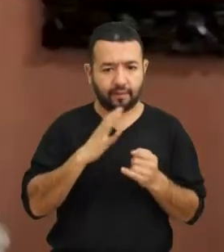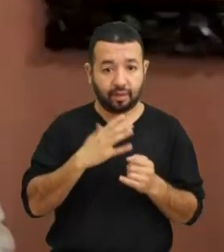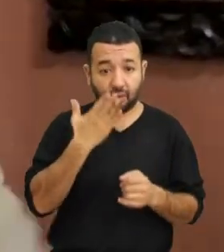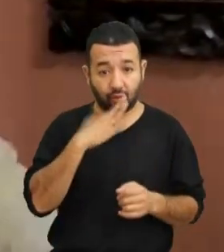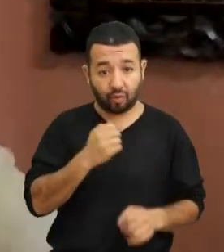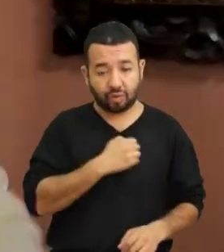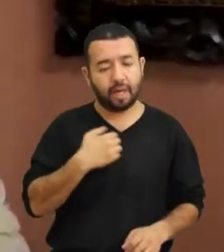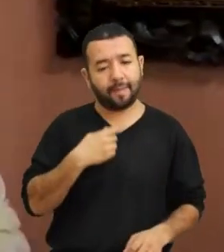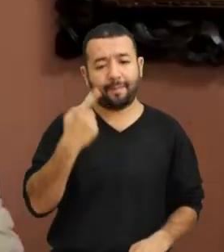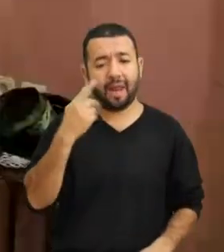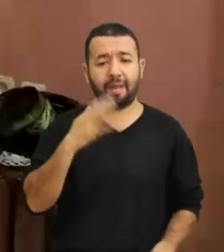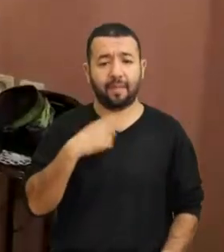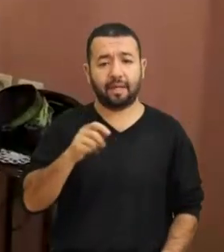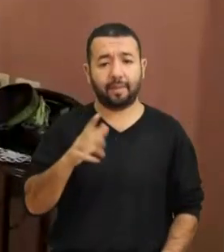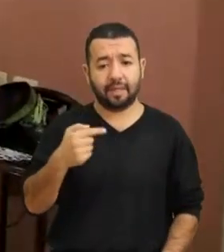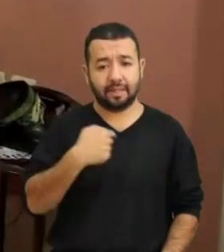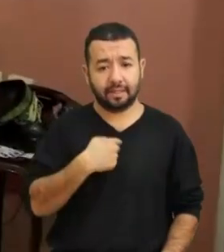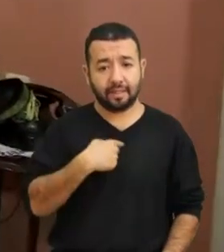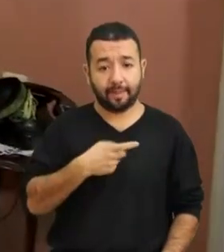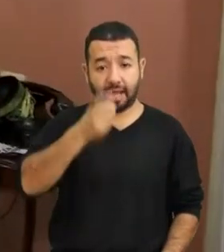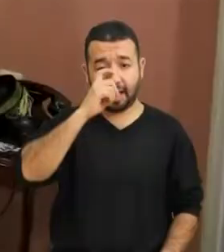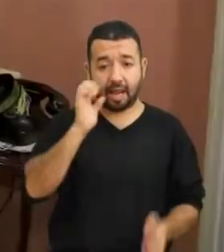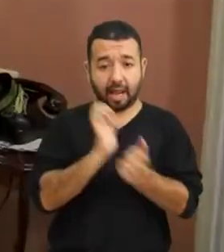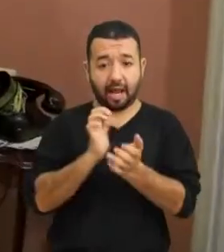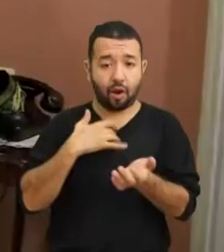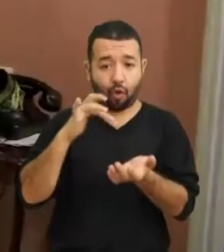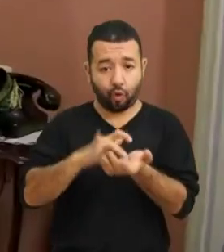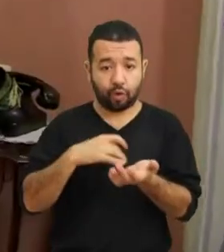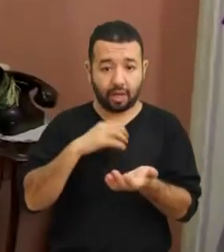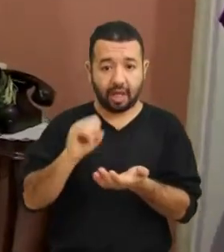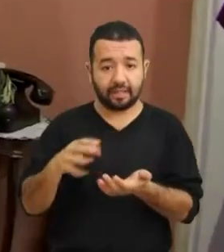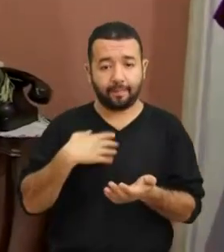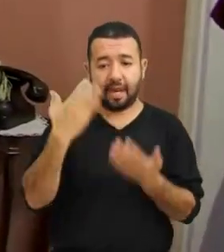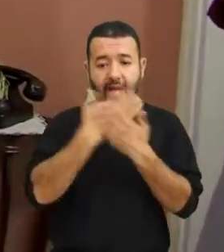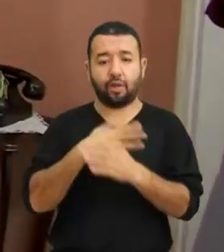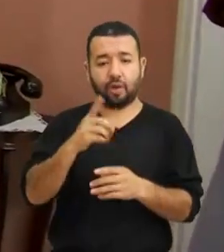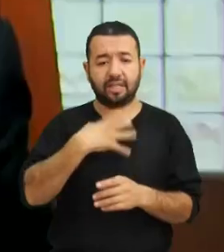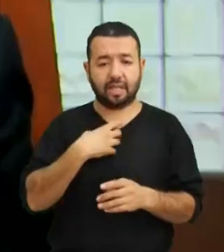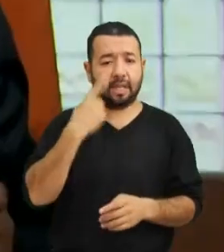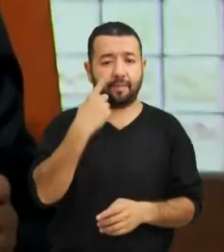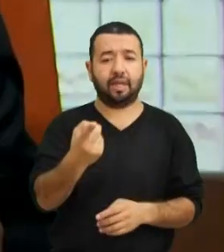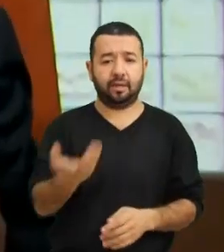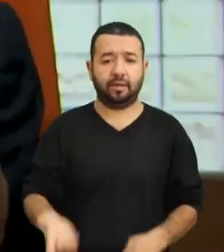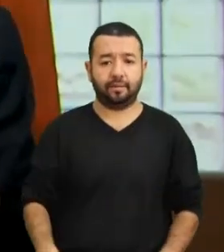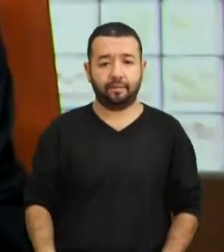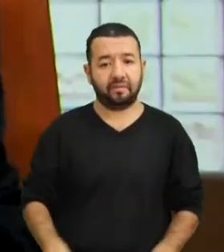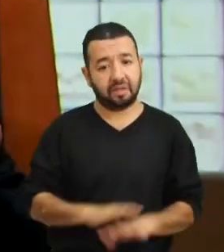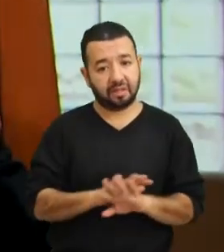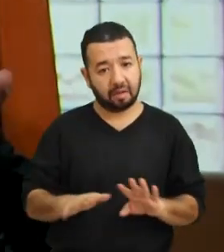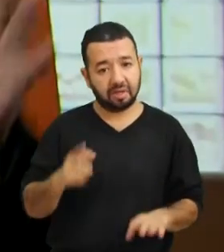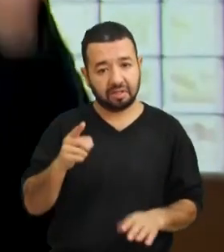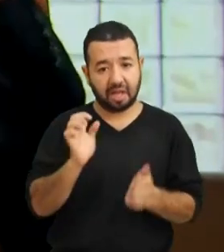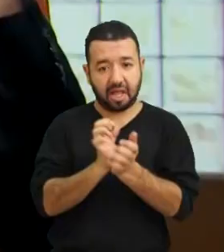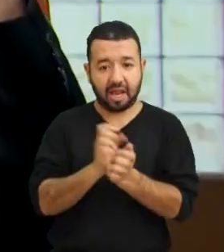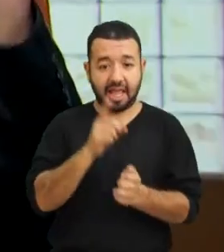canım. Yapma merak etme. Sen beni kraliyet ailesinin ortasına alsan ben pot kırmam. Sen kendine bak. Tabii senin